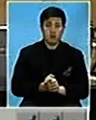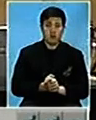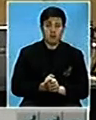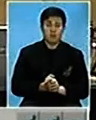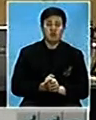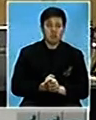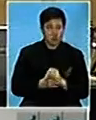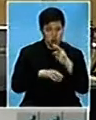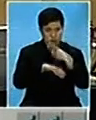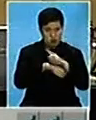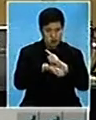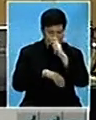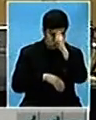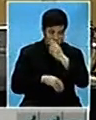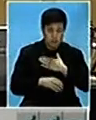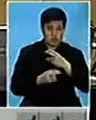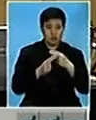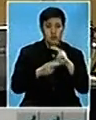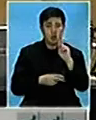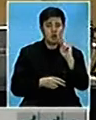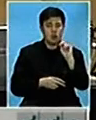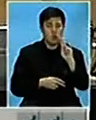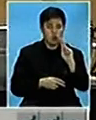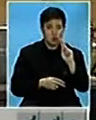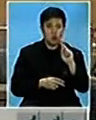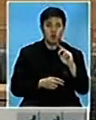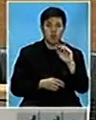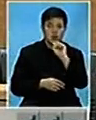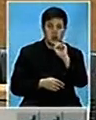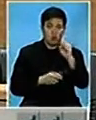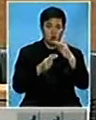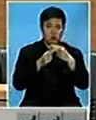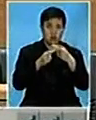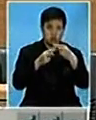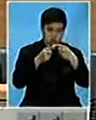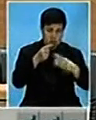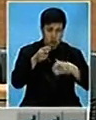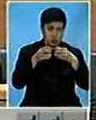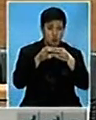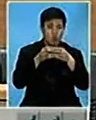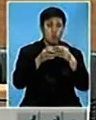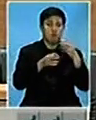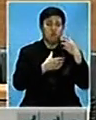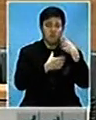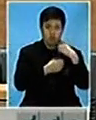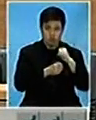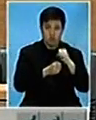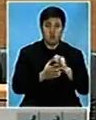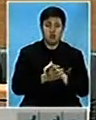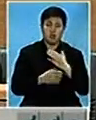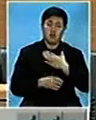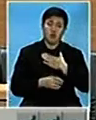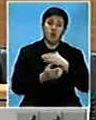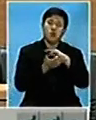ท่านประธานที่เคารพผมกนกวงตังหานส.ส.บัญชีรายชื่อพรรคประชาธิปัตย์ผมขออนุญาตท่านประธานที่